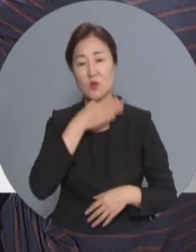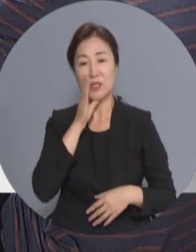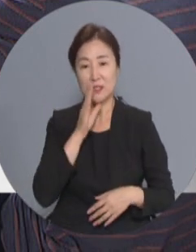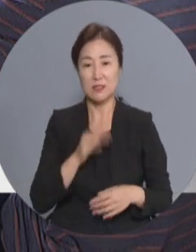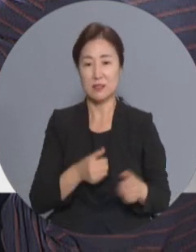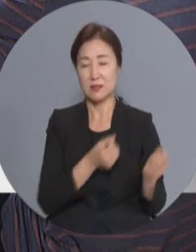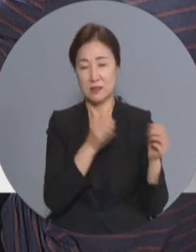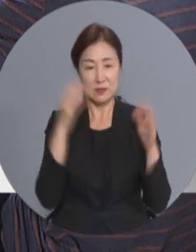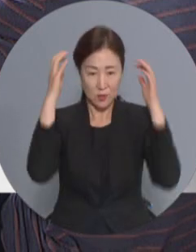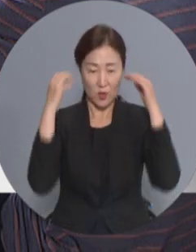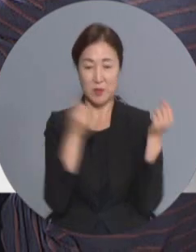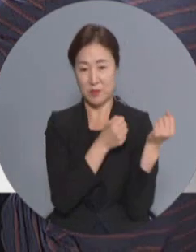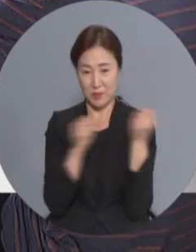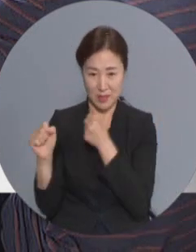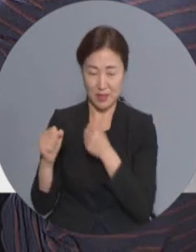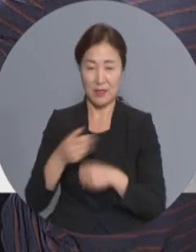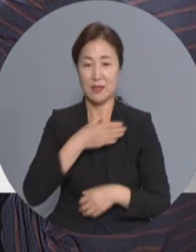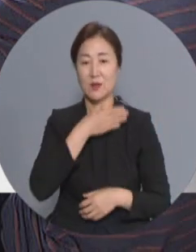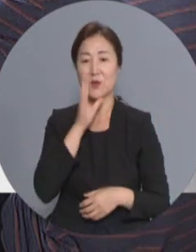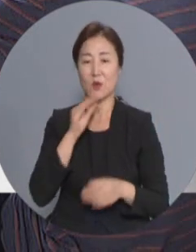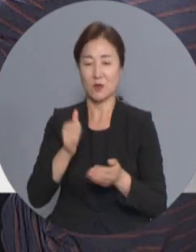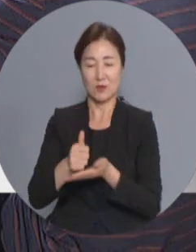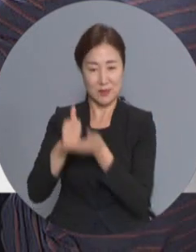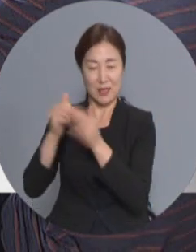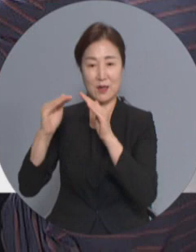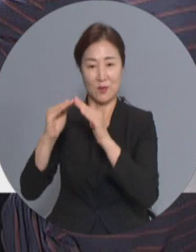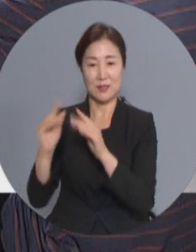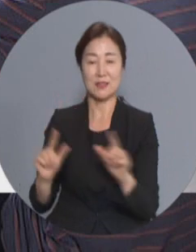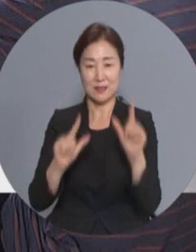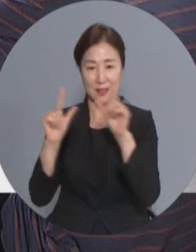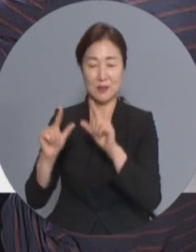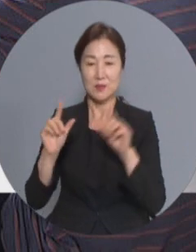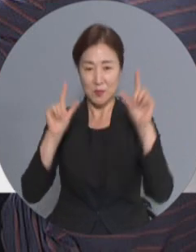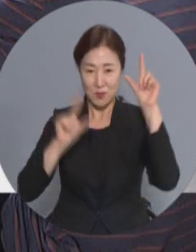보냈는데요 포기 풍을 자가